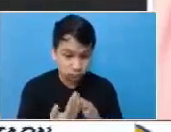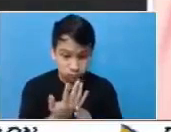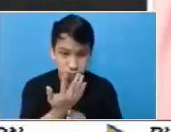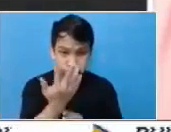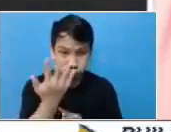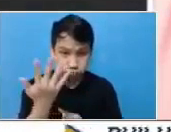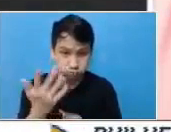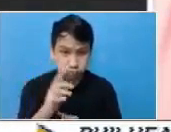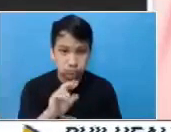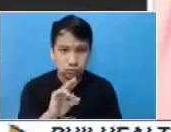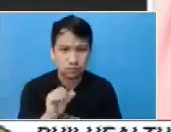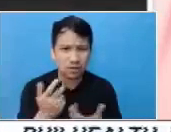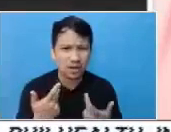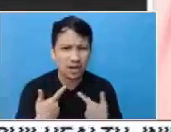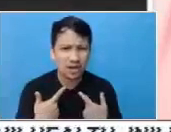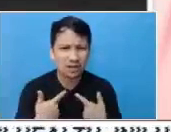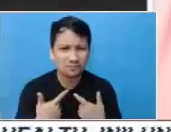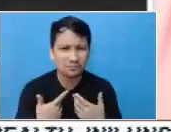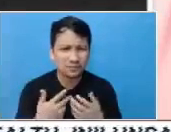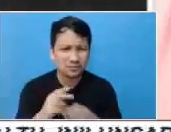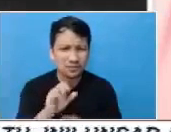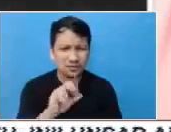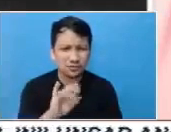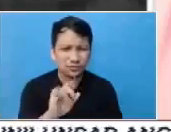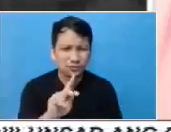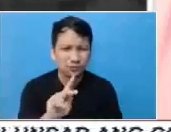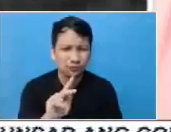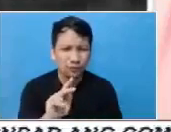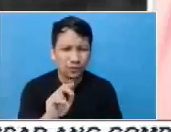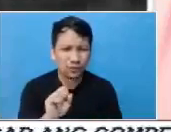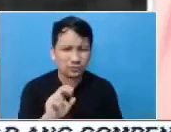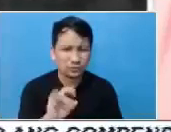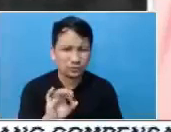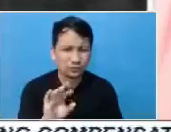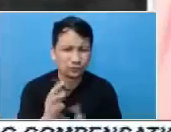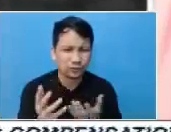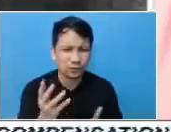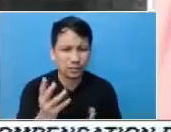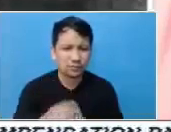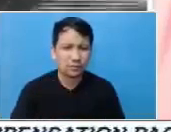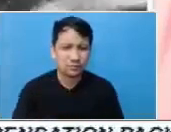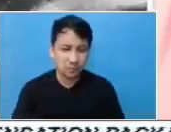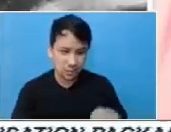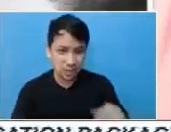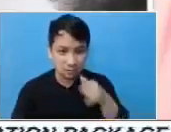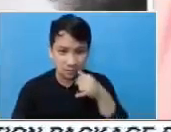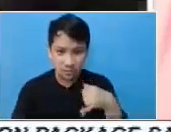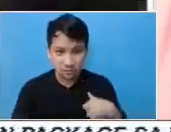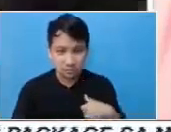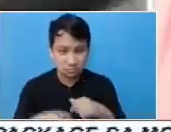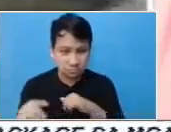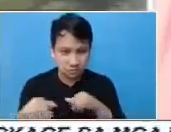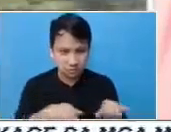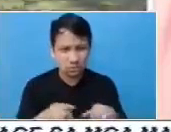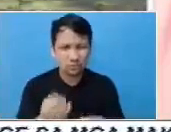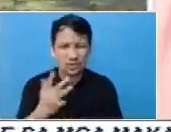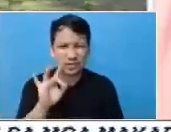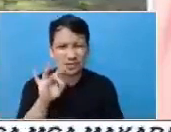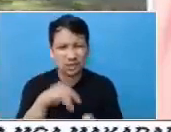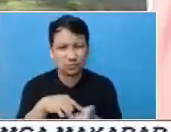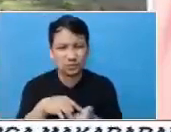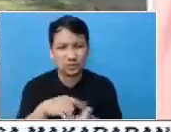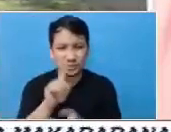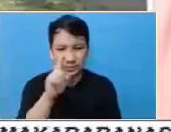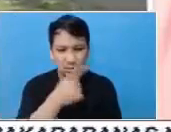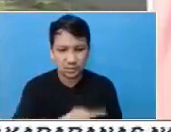pressurize ng steam-driven or gas explosion. Kaya marapat na huwag pumunta sa Volcano Island ang mga tao. Maliban dyan,